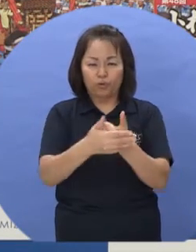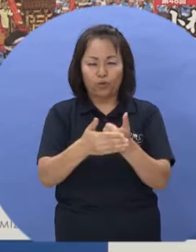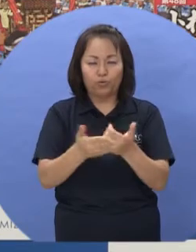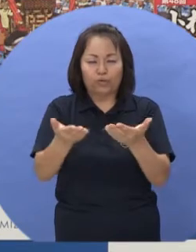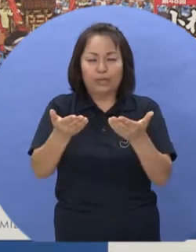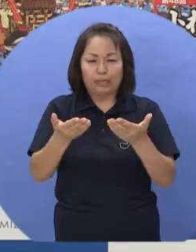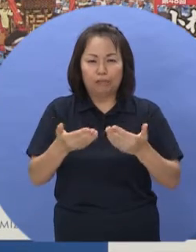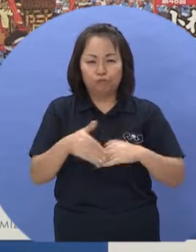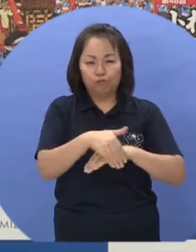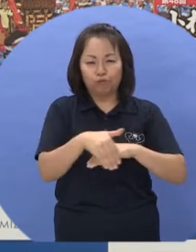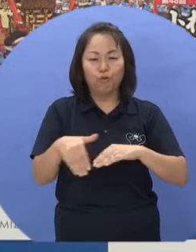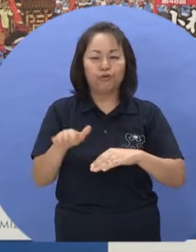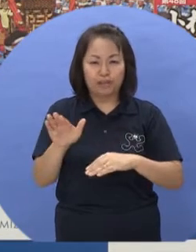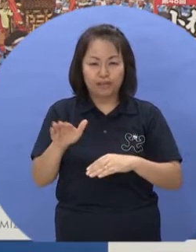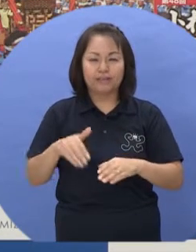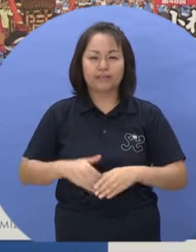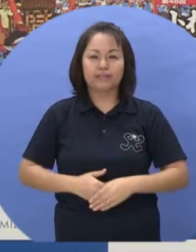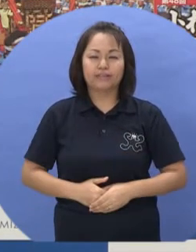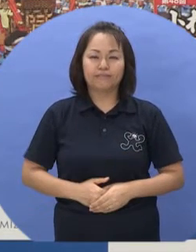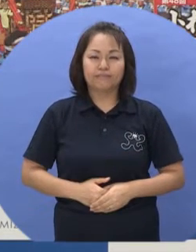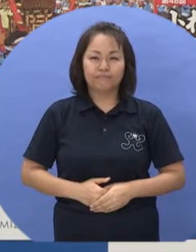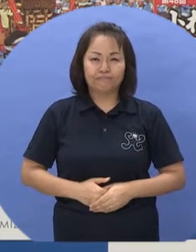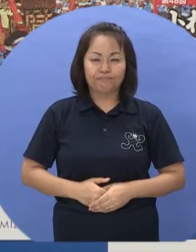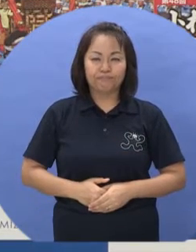でございます。